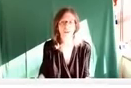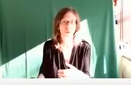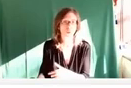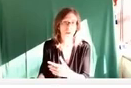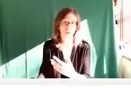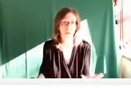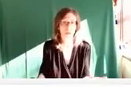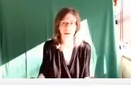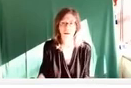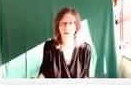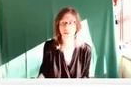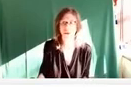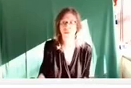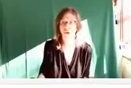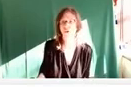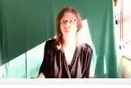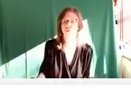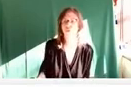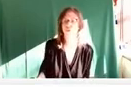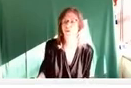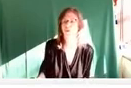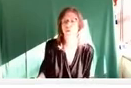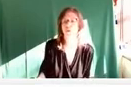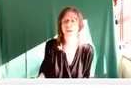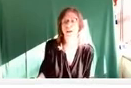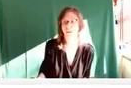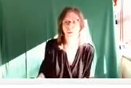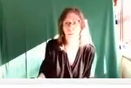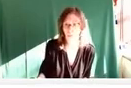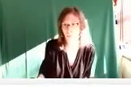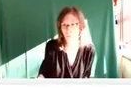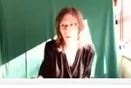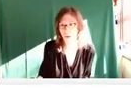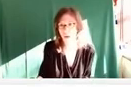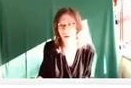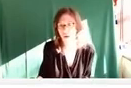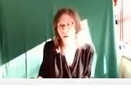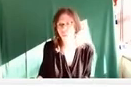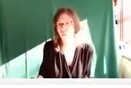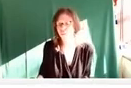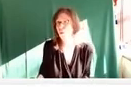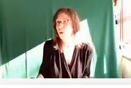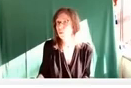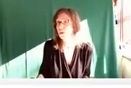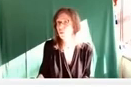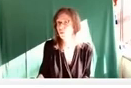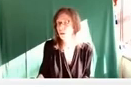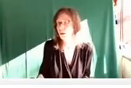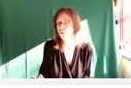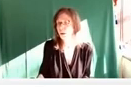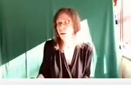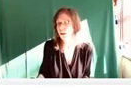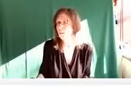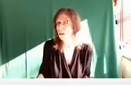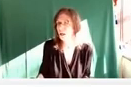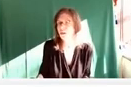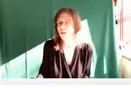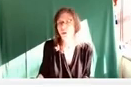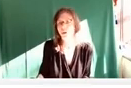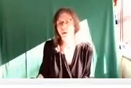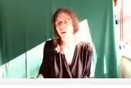en psycho, ça a vraiment fait l'objet de beaucoup de publications. Pourquoi psycho, vous demandez-vous peut-être,